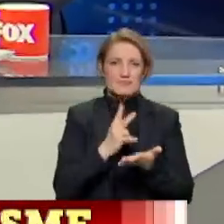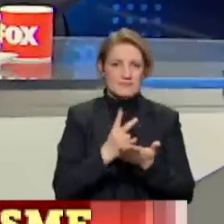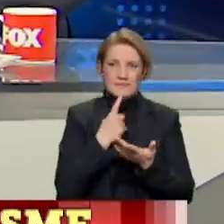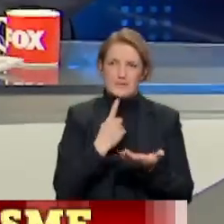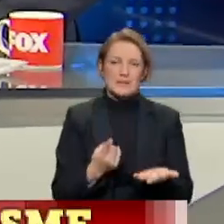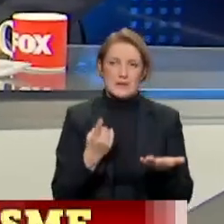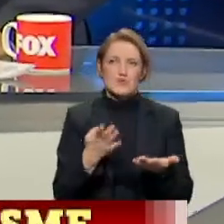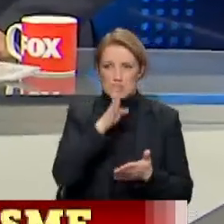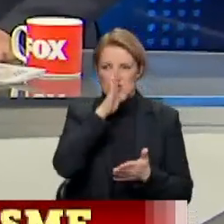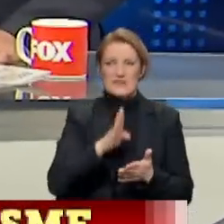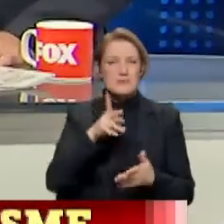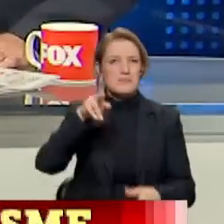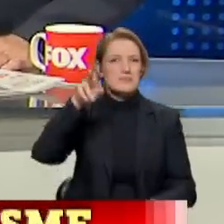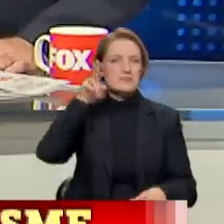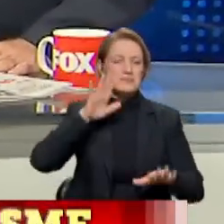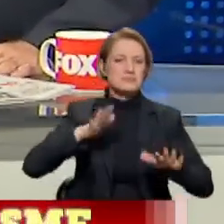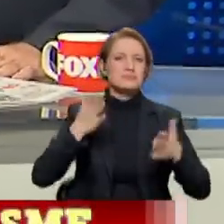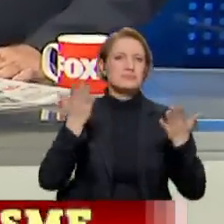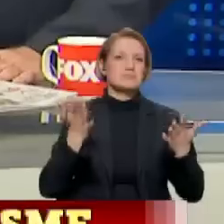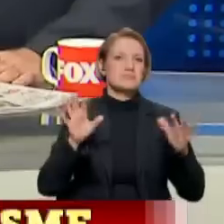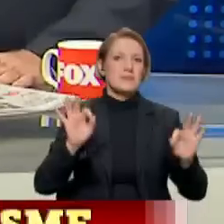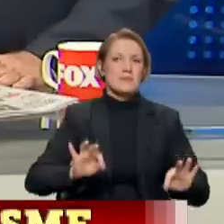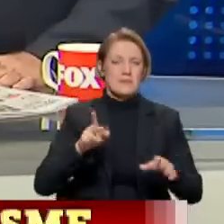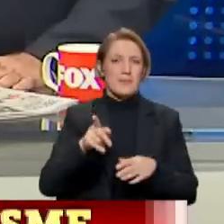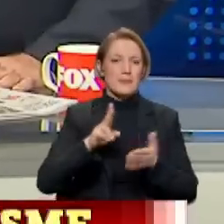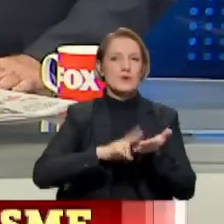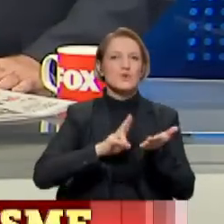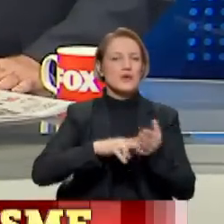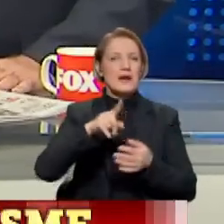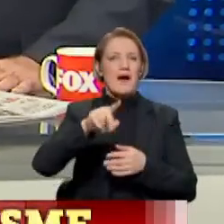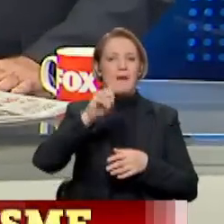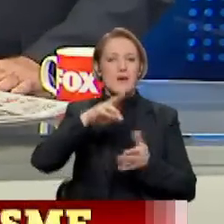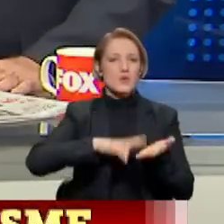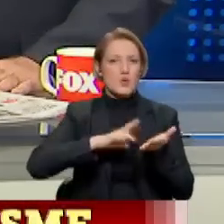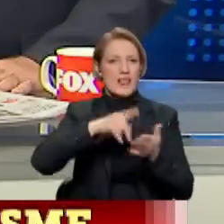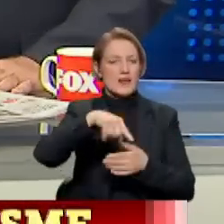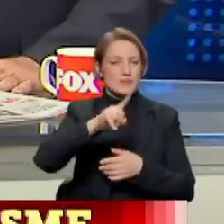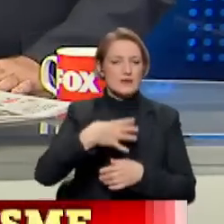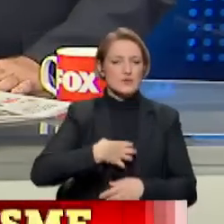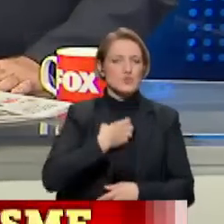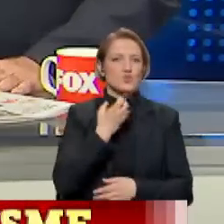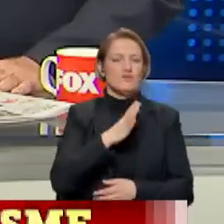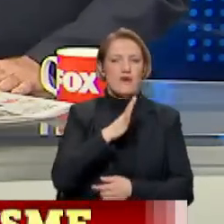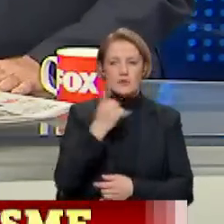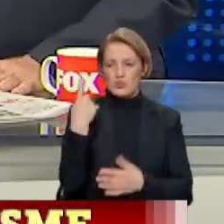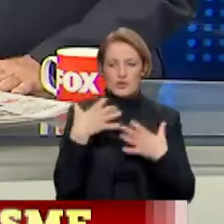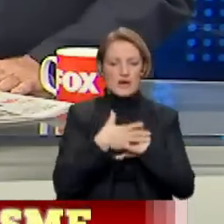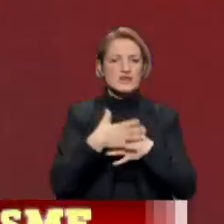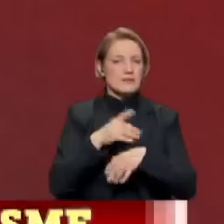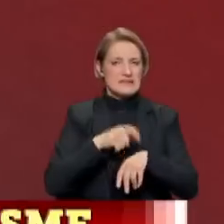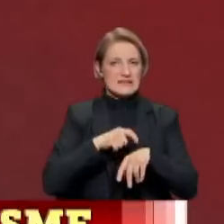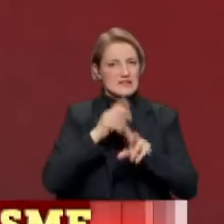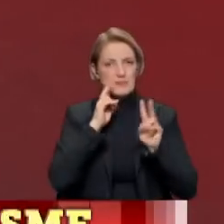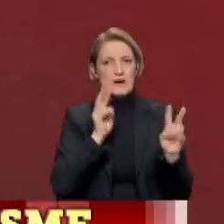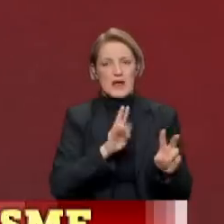dendi ve ciddi bir depresyon gördüm. Yani AKP seçmeninde de aslında büyük bir üzüntü ve endişe vardı dün. Dün akşam saatlerine dönelim o